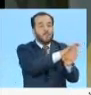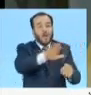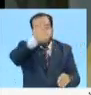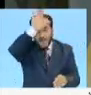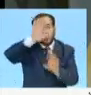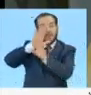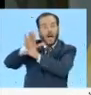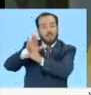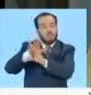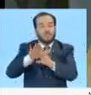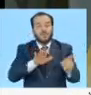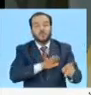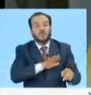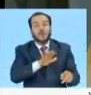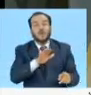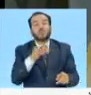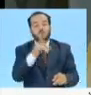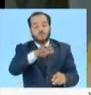لمن عينه يعني؟